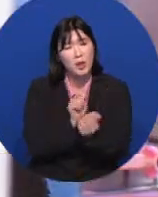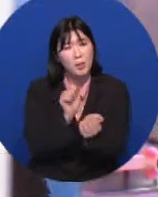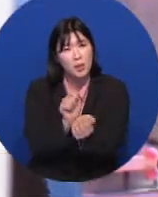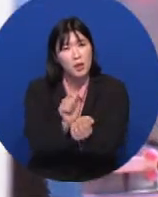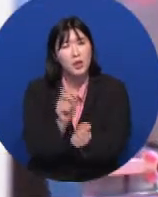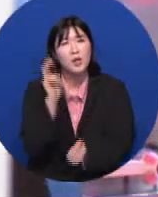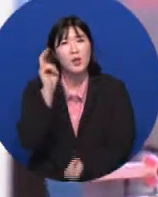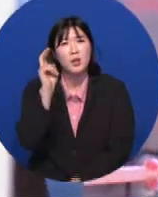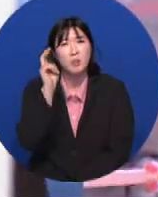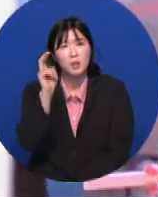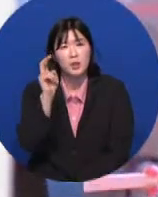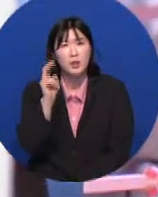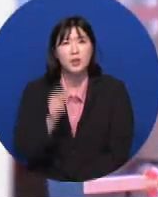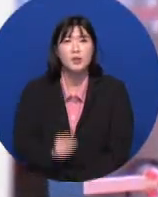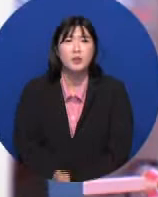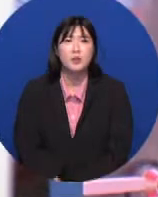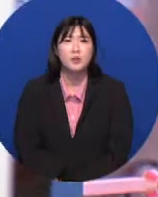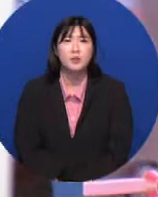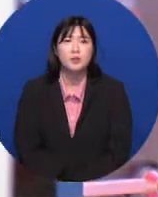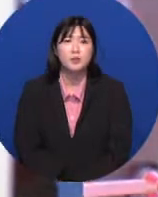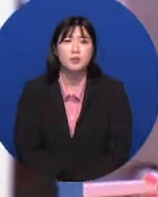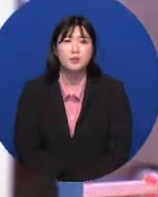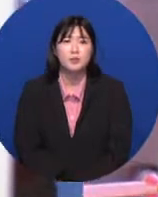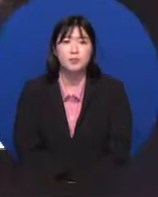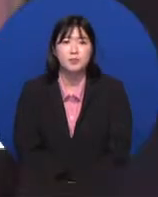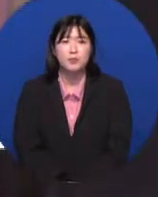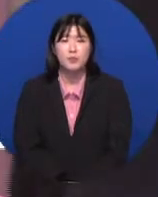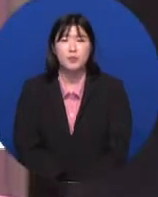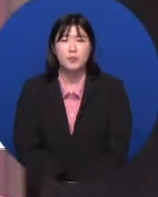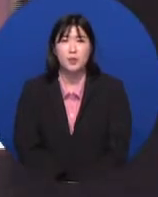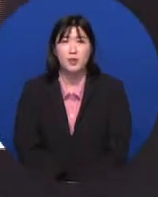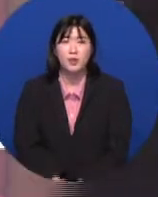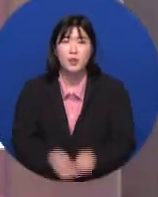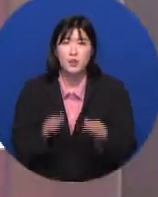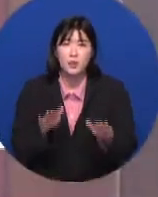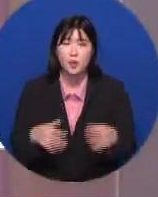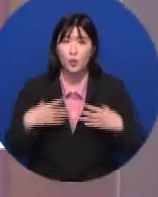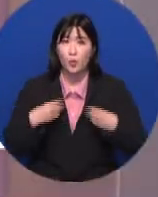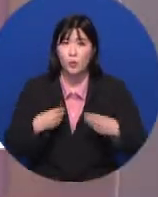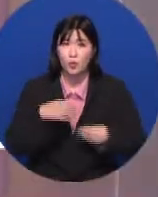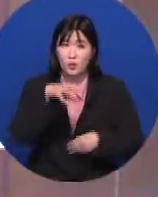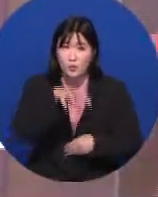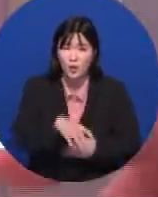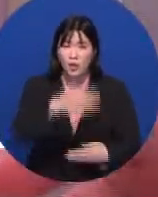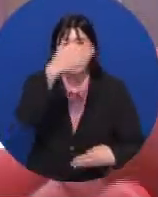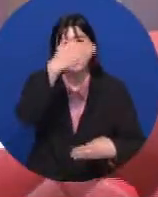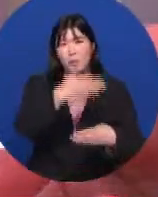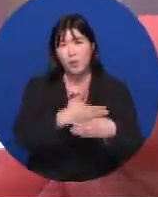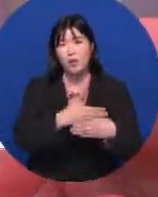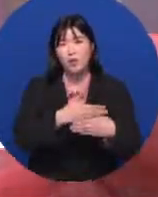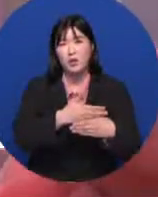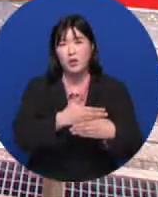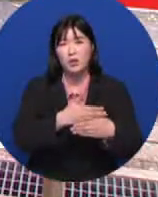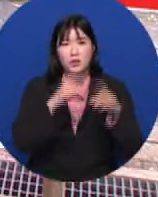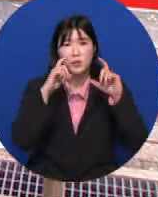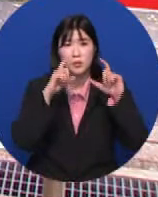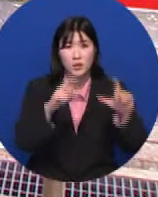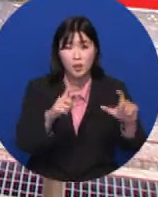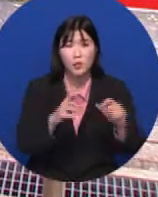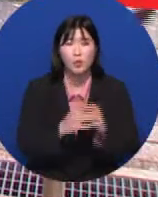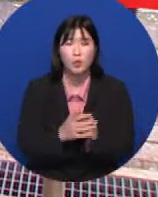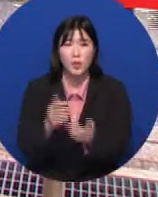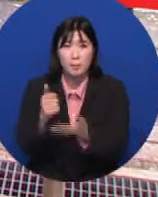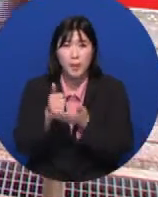바이러스가 확산 한 것으로 추정했습니다 방역당국은 해당 온천 자게 영업 중단 조치를 내리는 한편